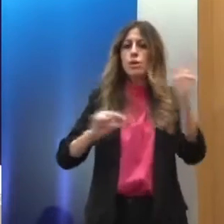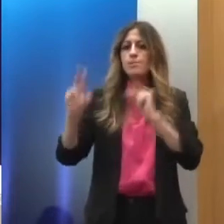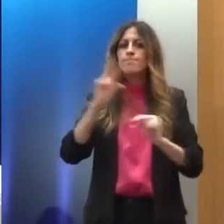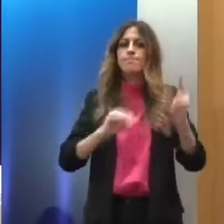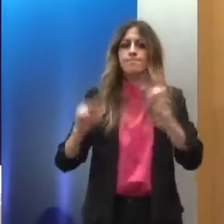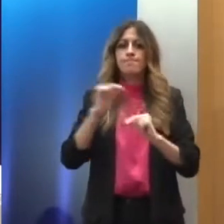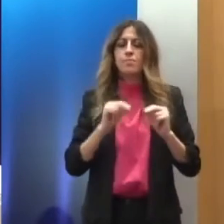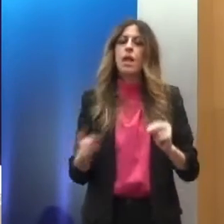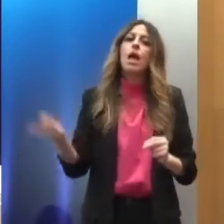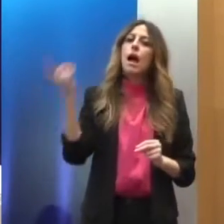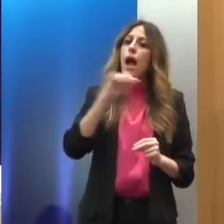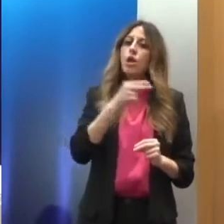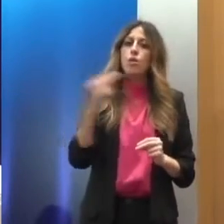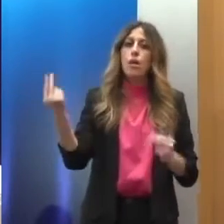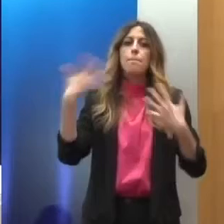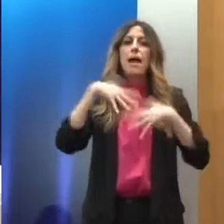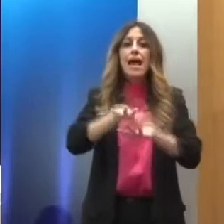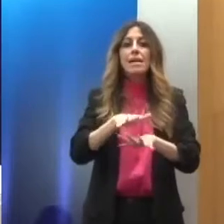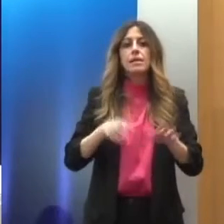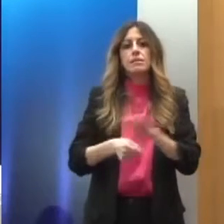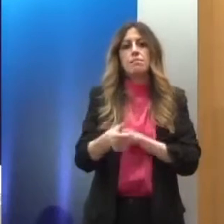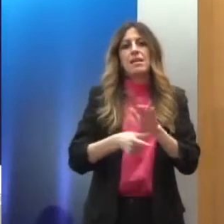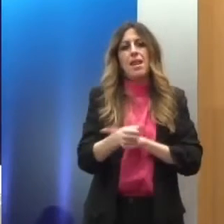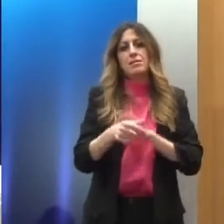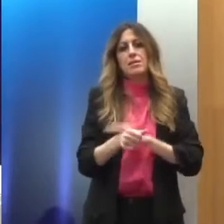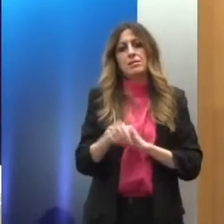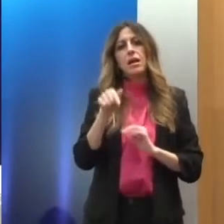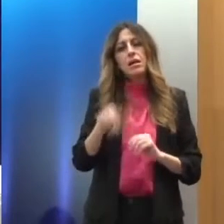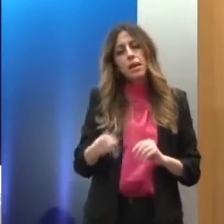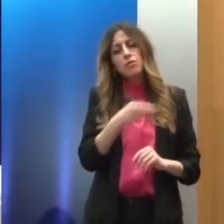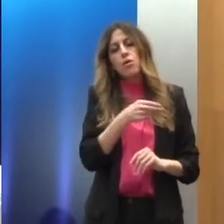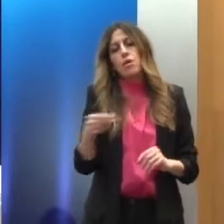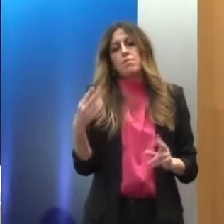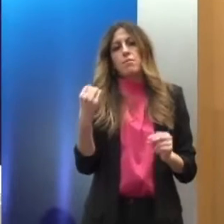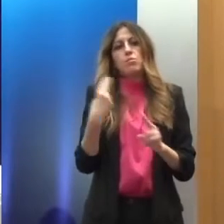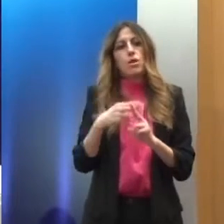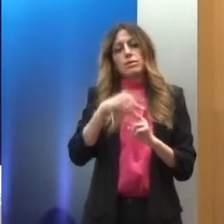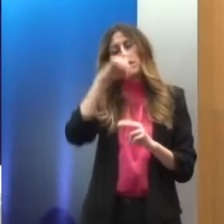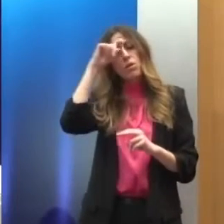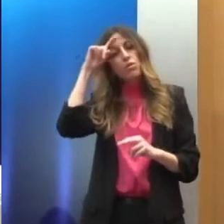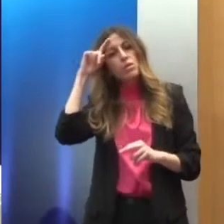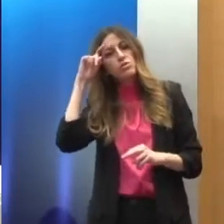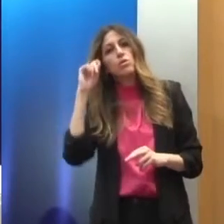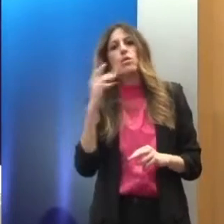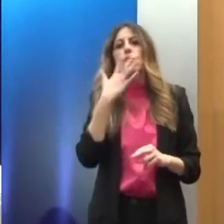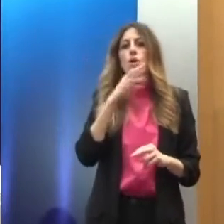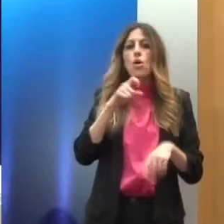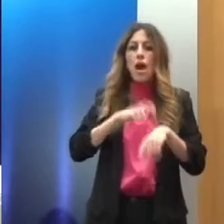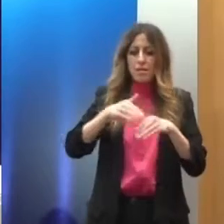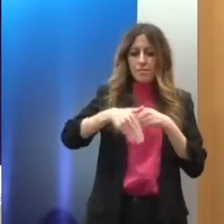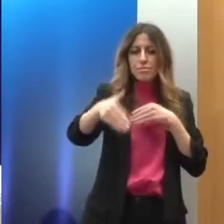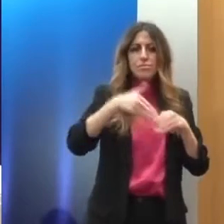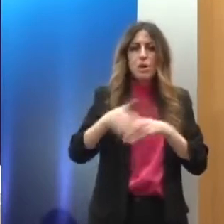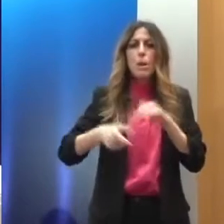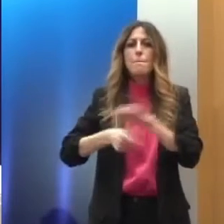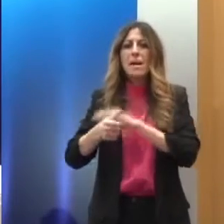και καταλαβαίνετε τι σημαίνει αυτό με το κύμα, το μεικτό μεταναστευτικό πρόσφυγες, μετανάστες αυτή την περίοδο στην